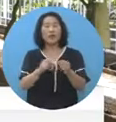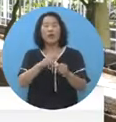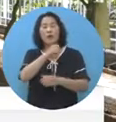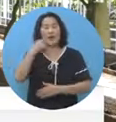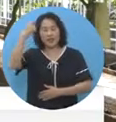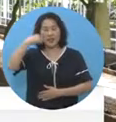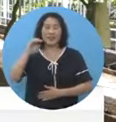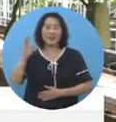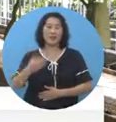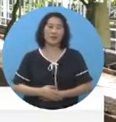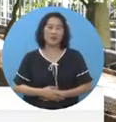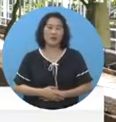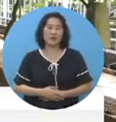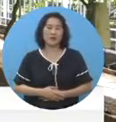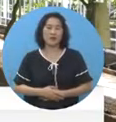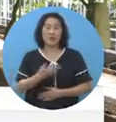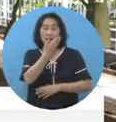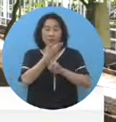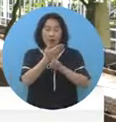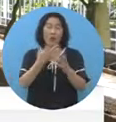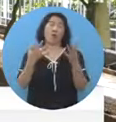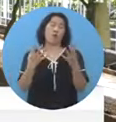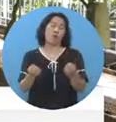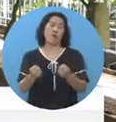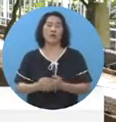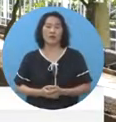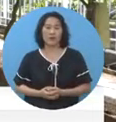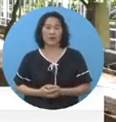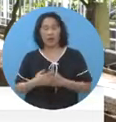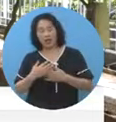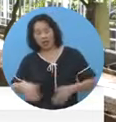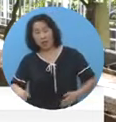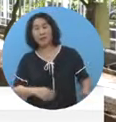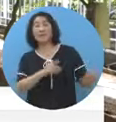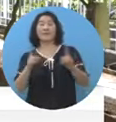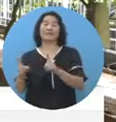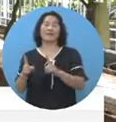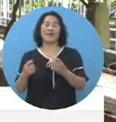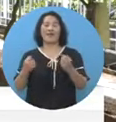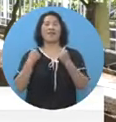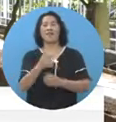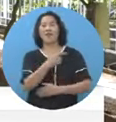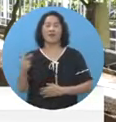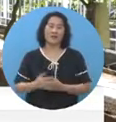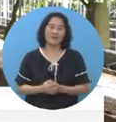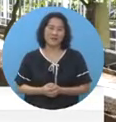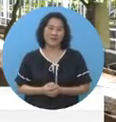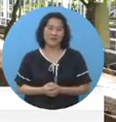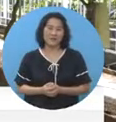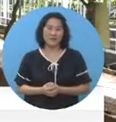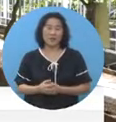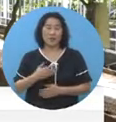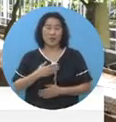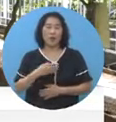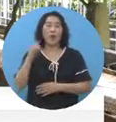좀 특별한 맛이 있는 것 같고요. 또 비타민 함량이 많아서 피로 회복에 참 좋은 것